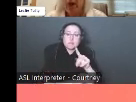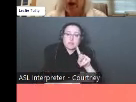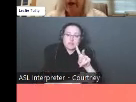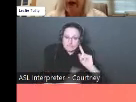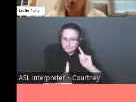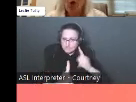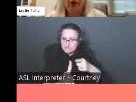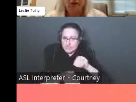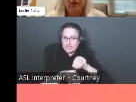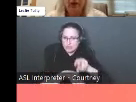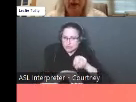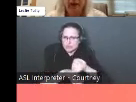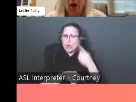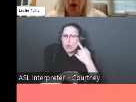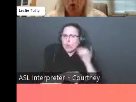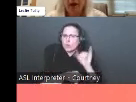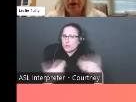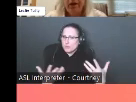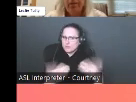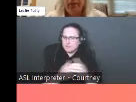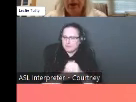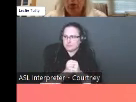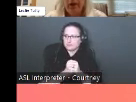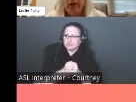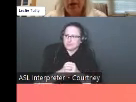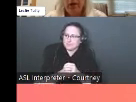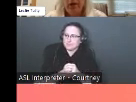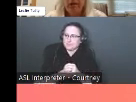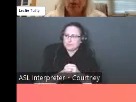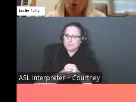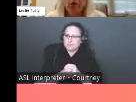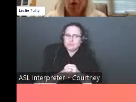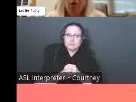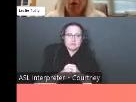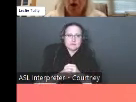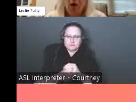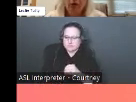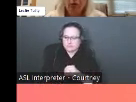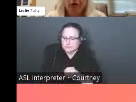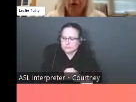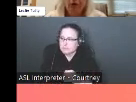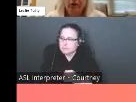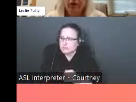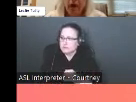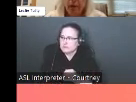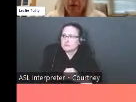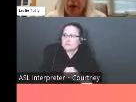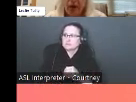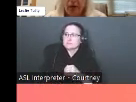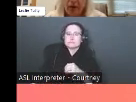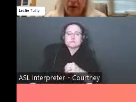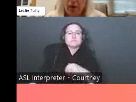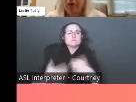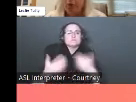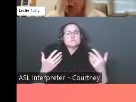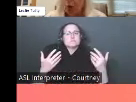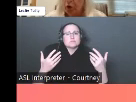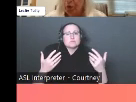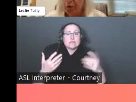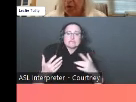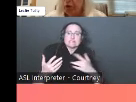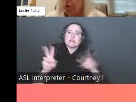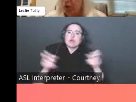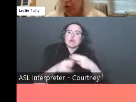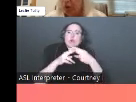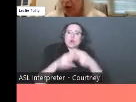voyons donc qu'est-ce que c'est que le counseling propre à l'AVC,